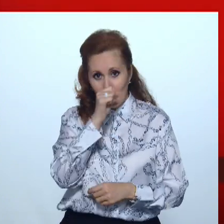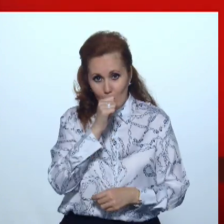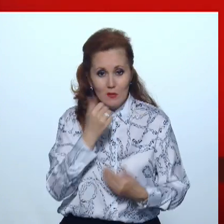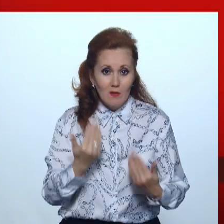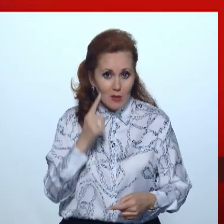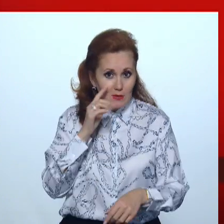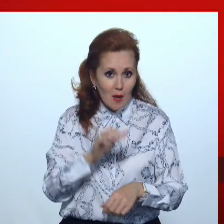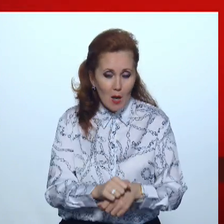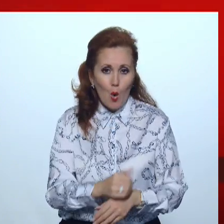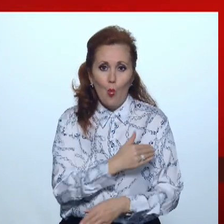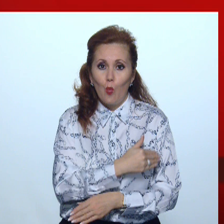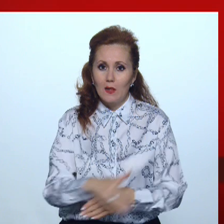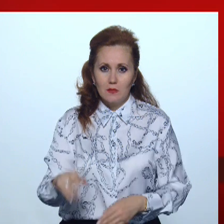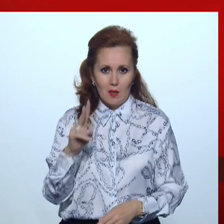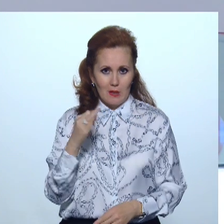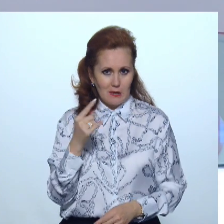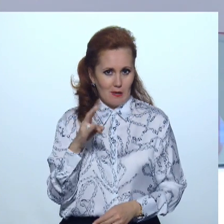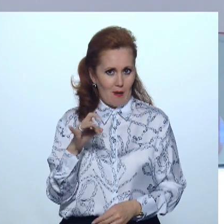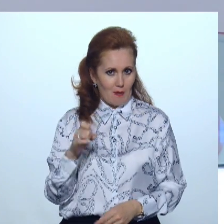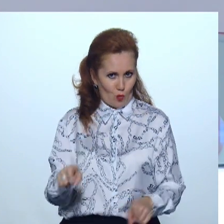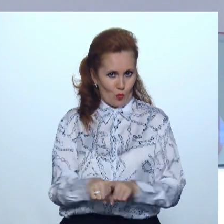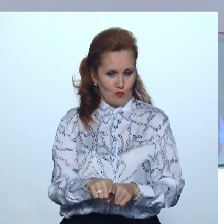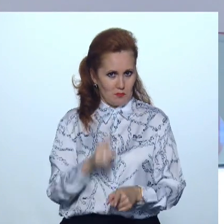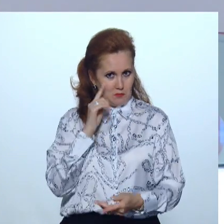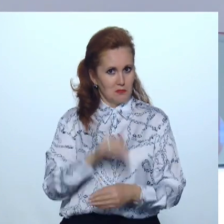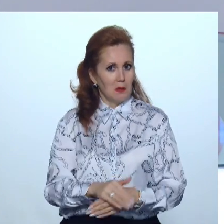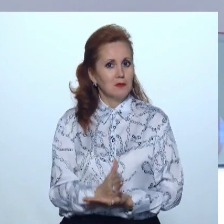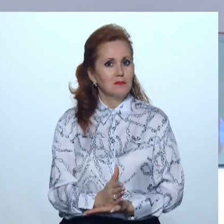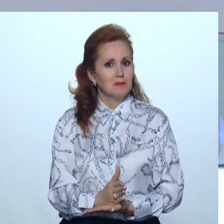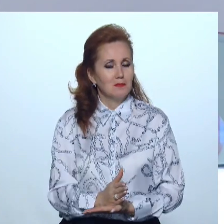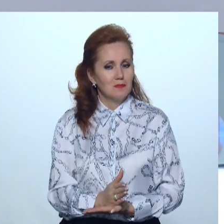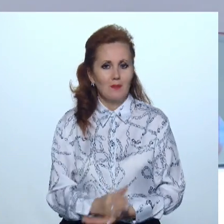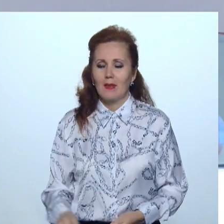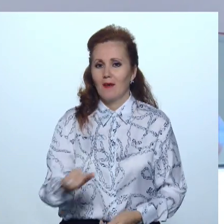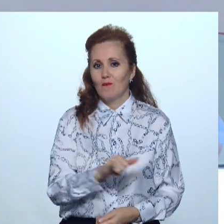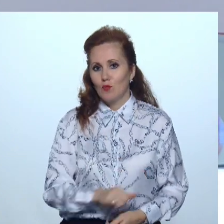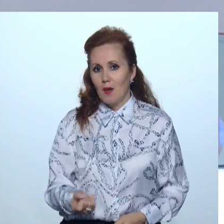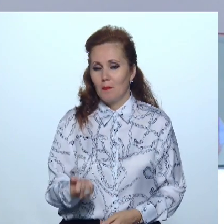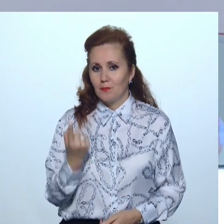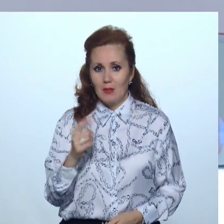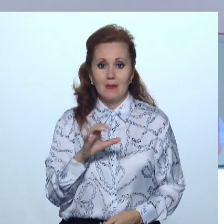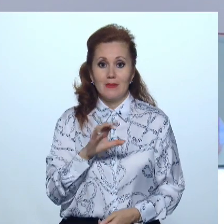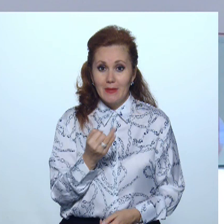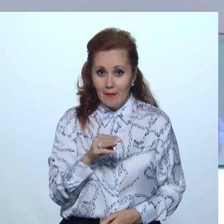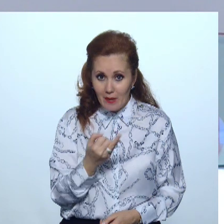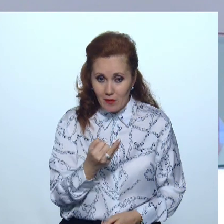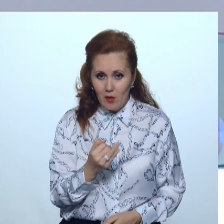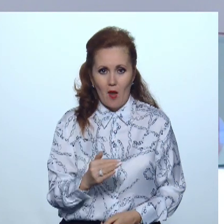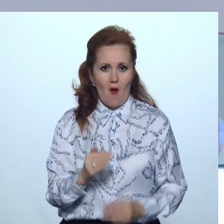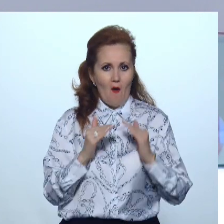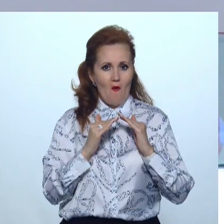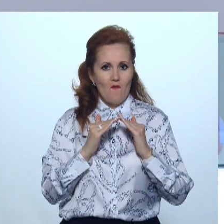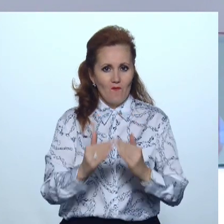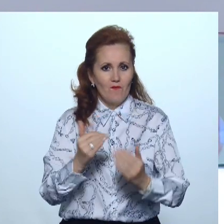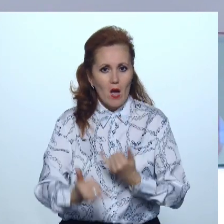поросенка сегодня заметили и на улицах Кизнера. А в Удмуртии появились первые сити-фермеры. Сити значит